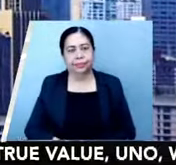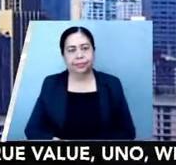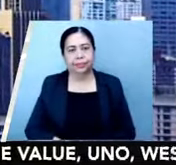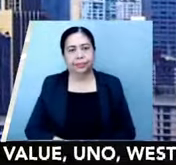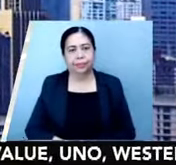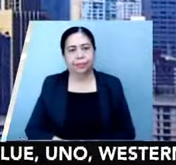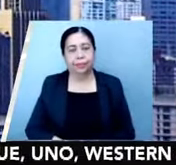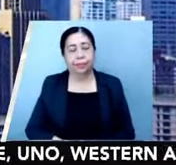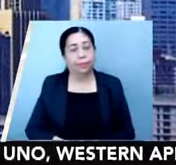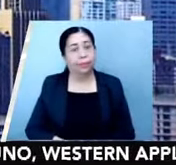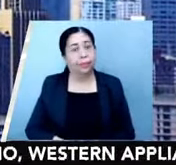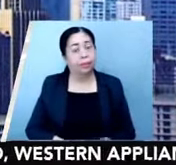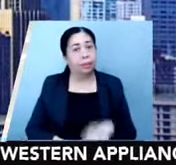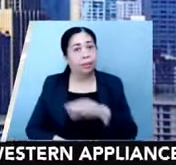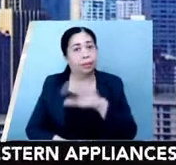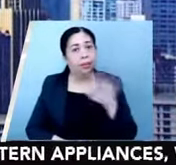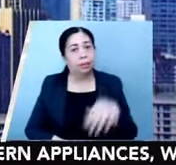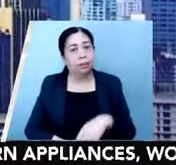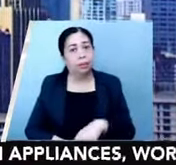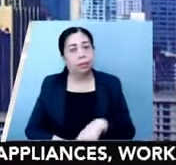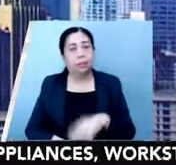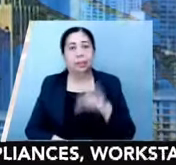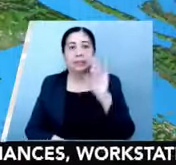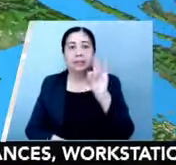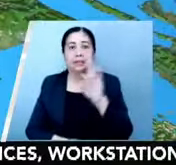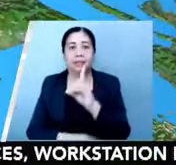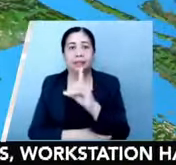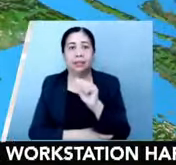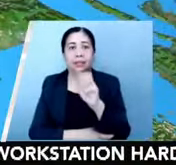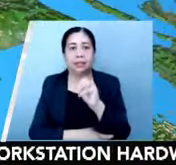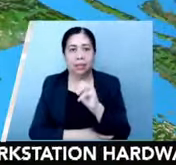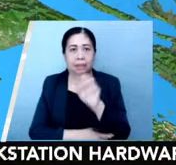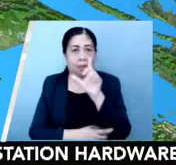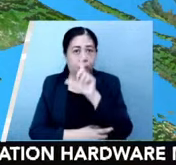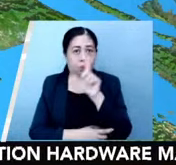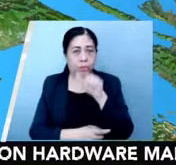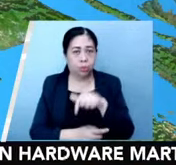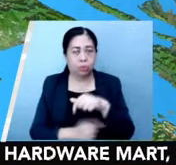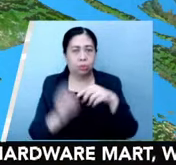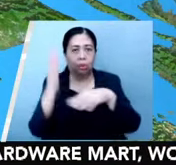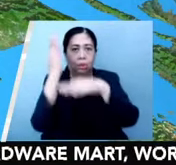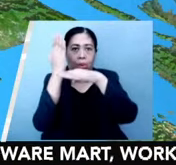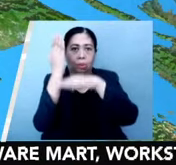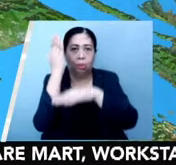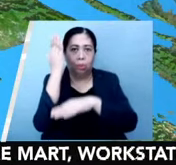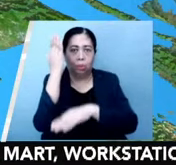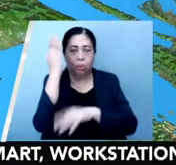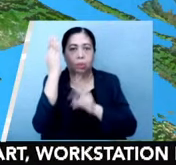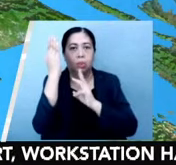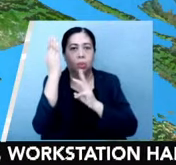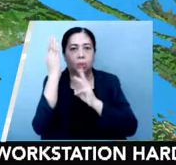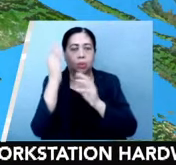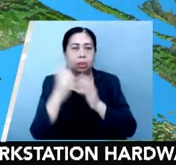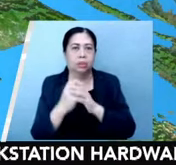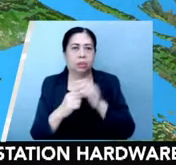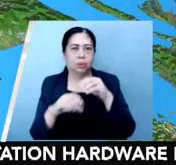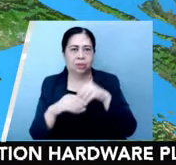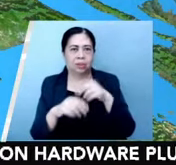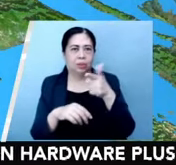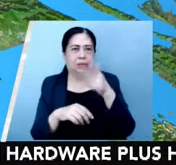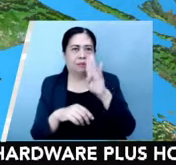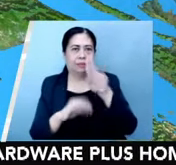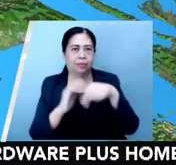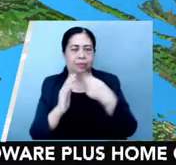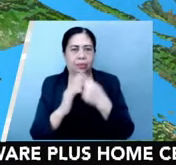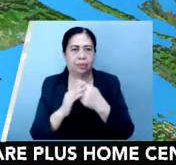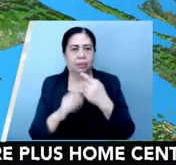Mga kapuso, 7 dampo dito sa Luzon ang nakapagtala ng pagbaba ng tubig sa nakalipas na 24 oras. Kabilang dyan ang